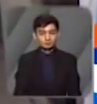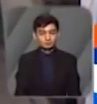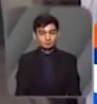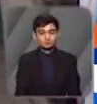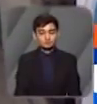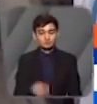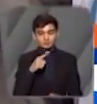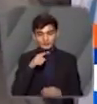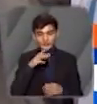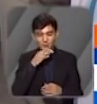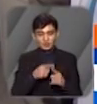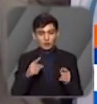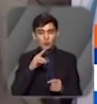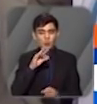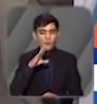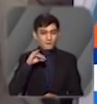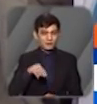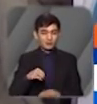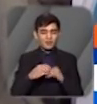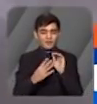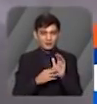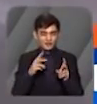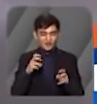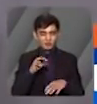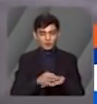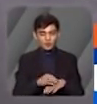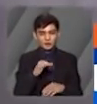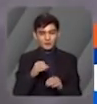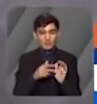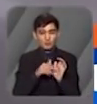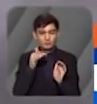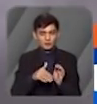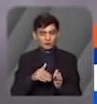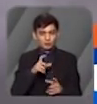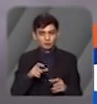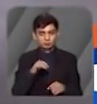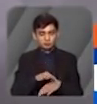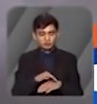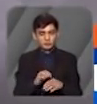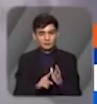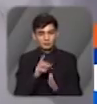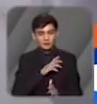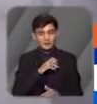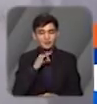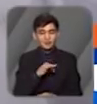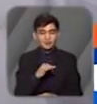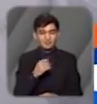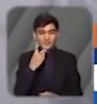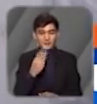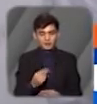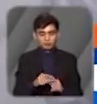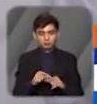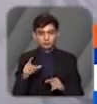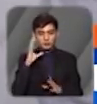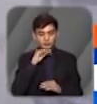Осы уақытқа дейін әлемде COVID-19 дертіне шалдыққан 88 мыңнан аса науқас тіркеліпті. 2 мыңға жуығы соңғы тәулікте жұқтырған.